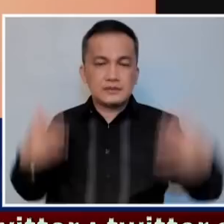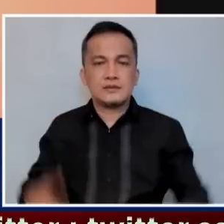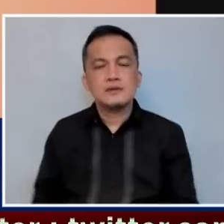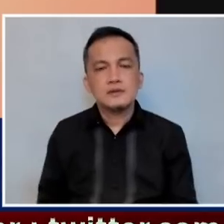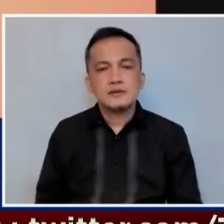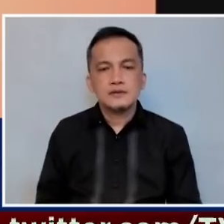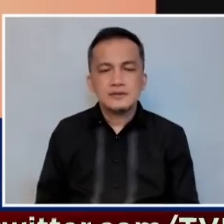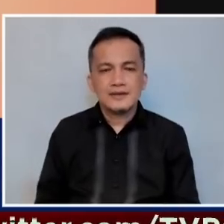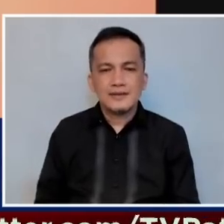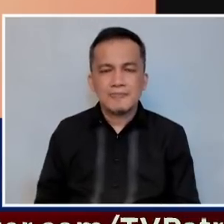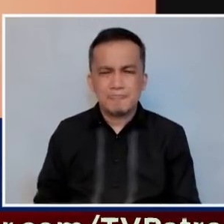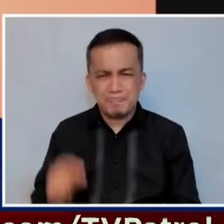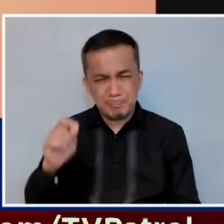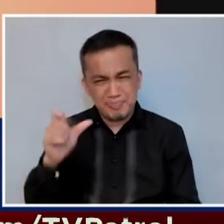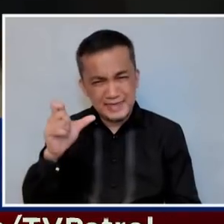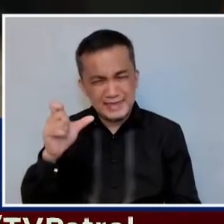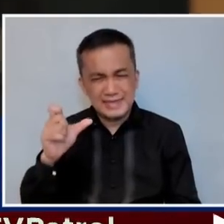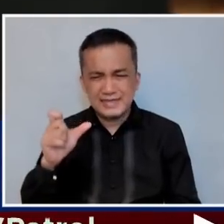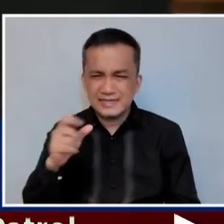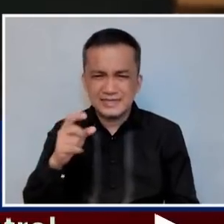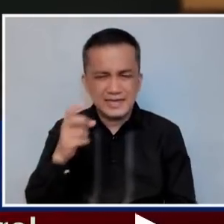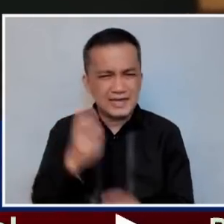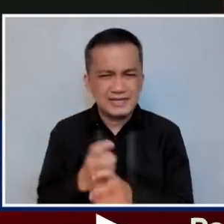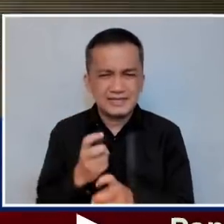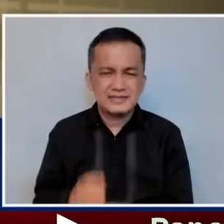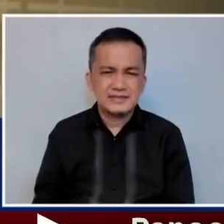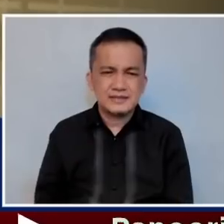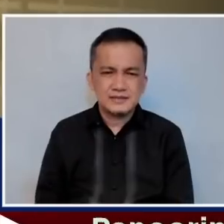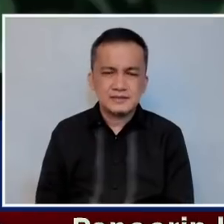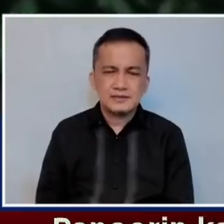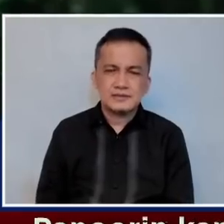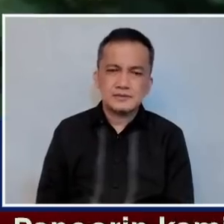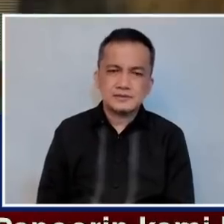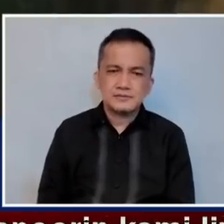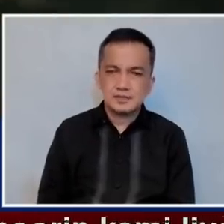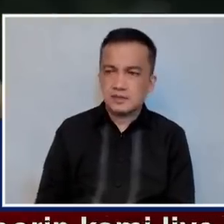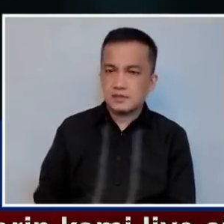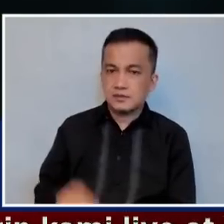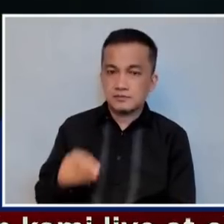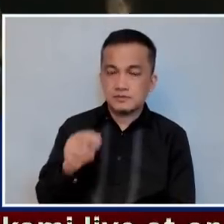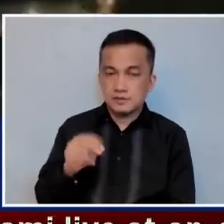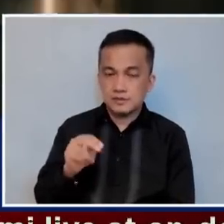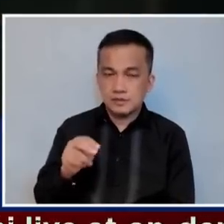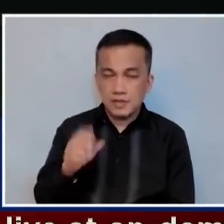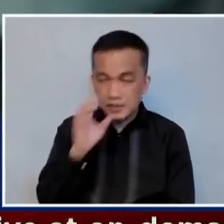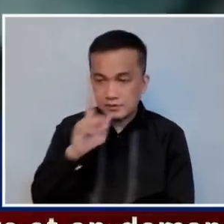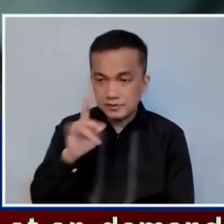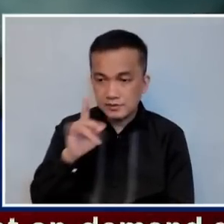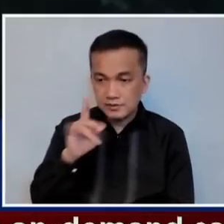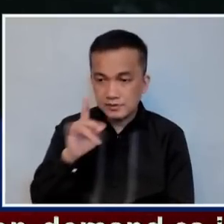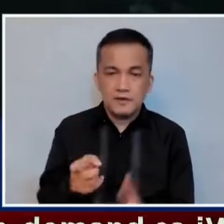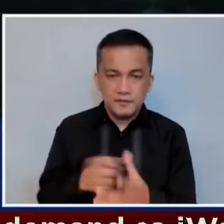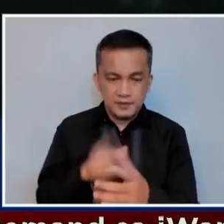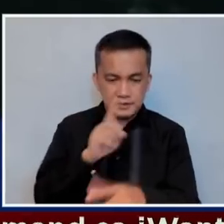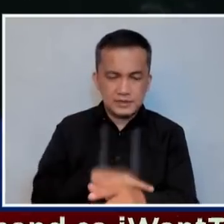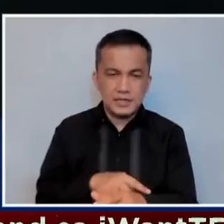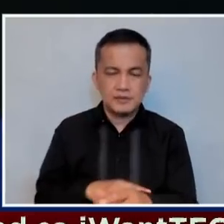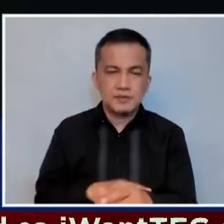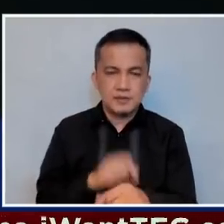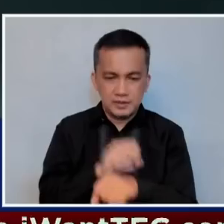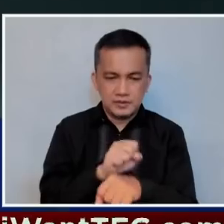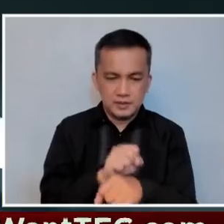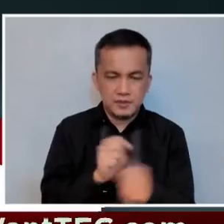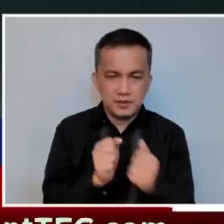pitik. So it was hard. Kailangan ko mahanap si Daniel Villarreal. First time ni Lovie na makatrabaho si Piolo.